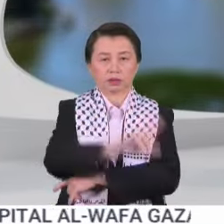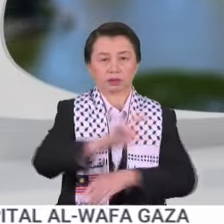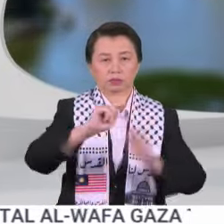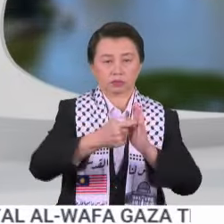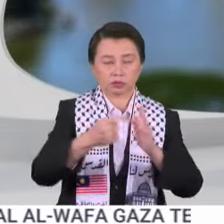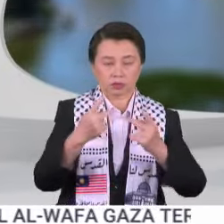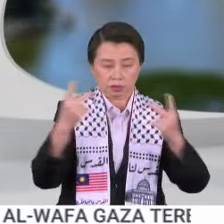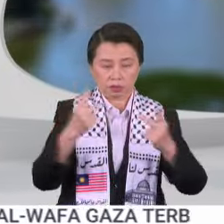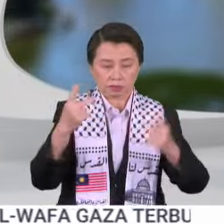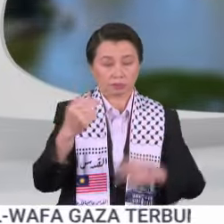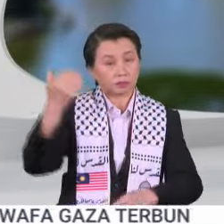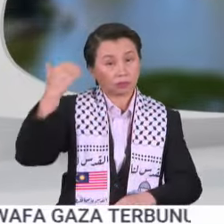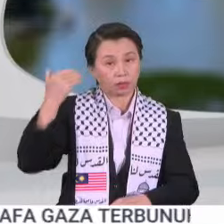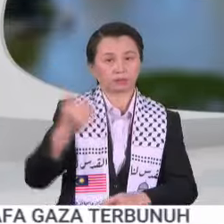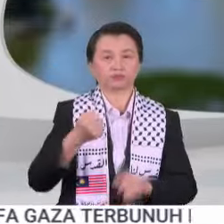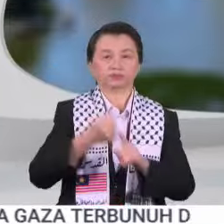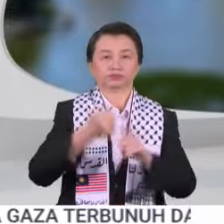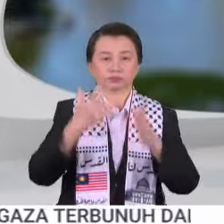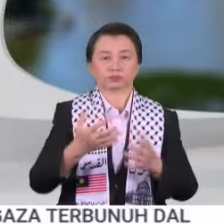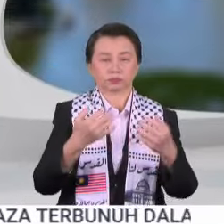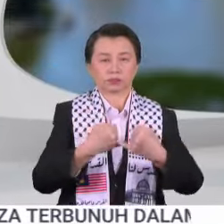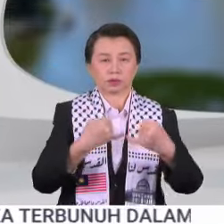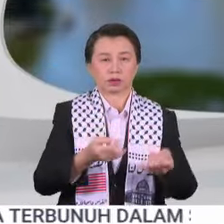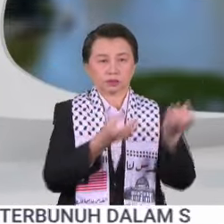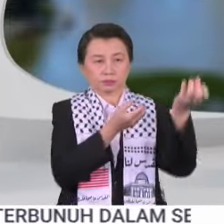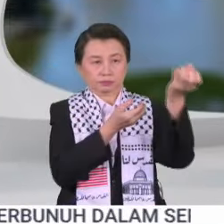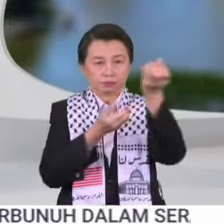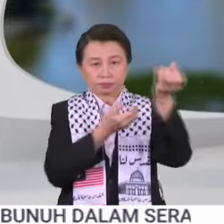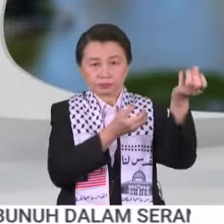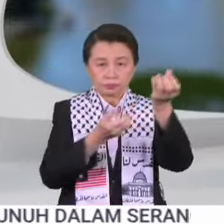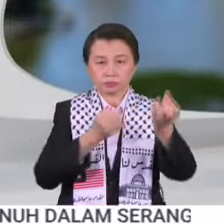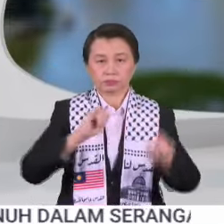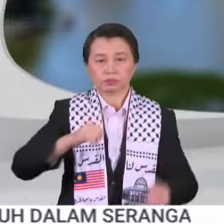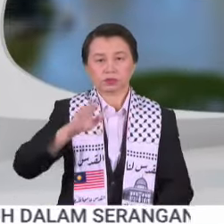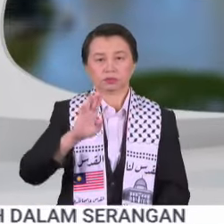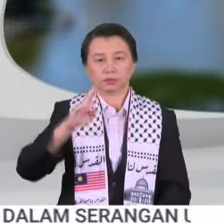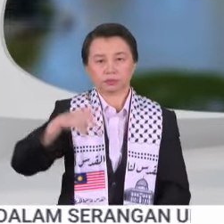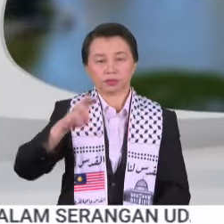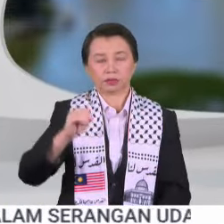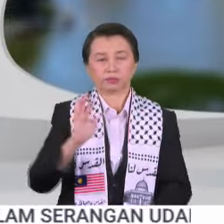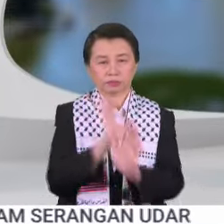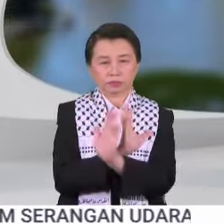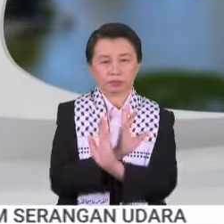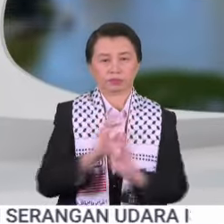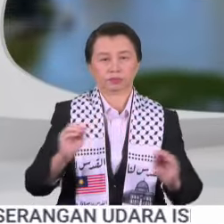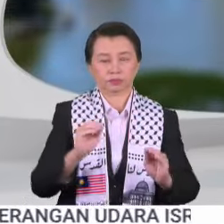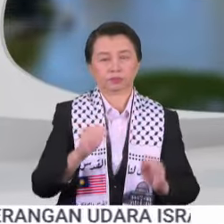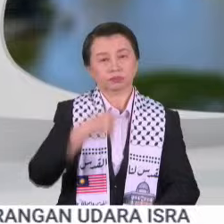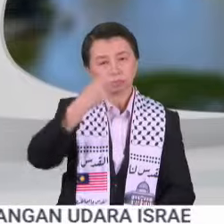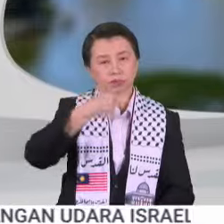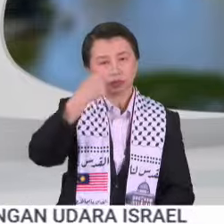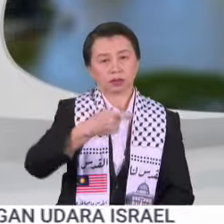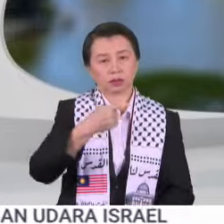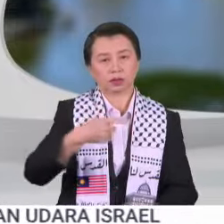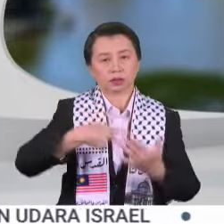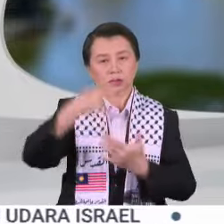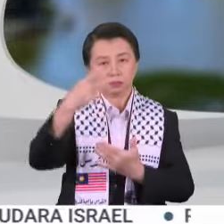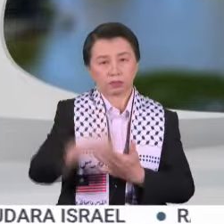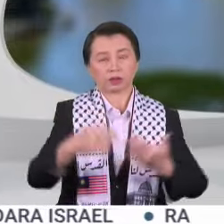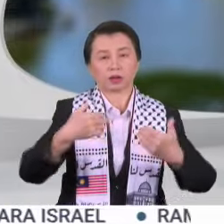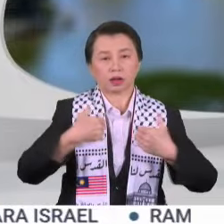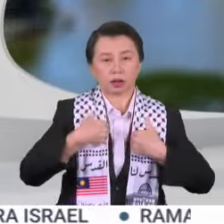bermula Khamis lepas. Pengarah Jabatan Bomba dan Penyelamat Malaysia JBPM Sarawak, Datuk Kirudin Rahman berkata program